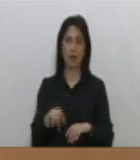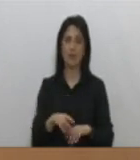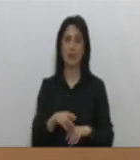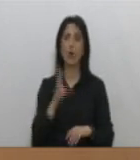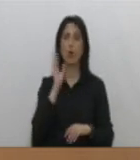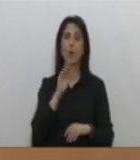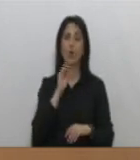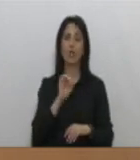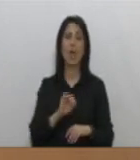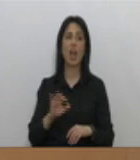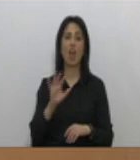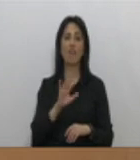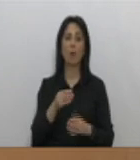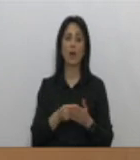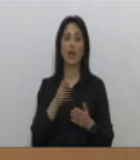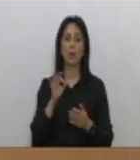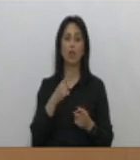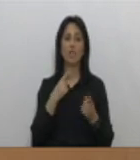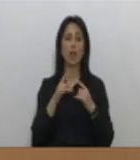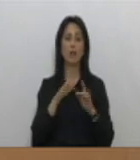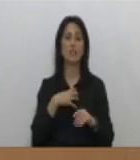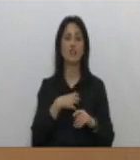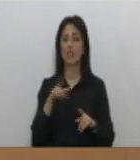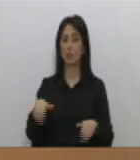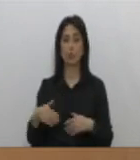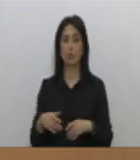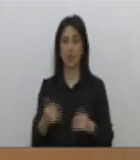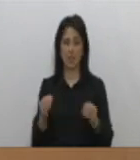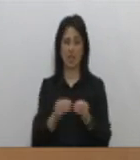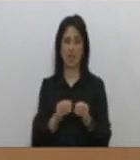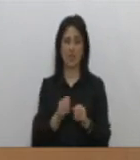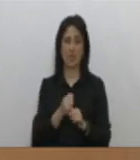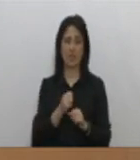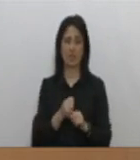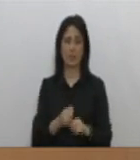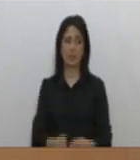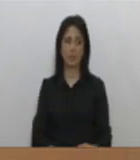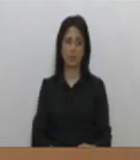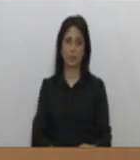როდესაც ევროპას და ევროპულ ღირებულებს ეხებოდა საქმე და დღესაც იგივე საკეთებთ